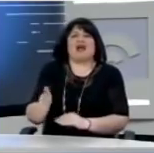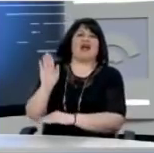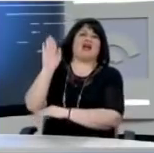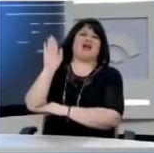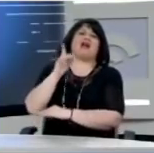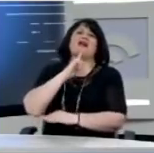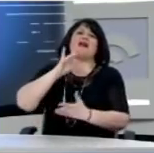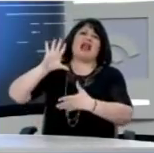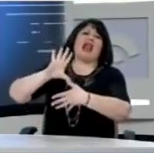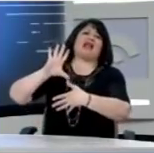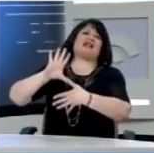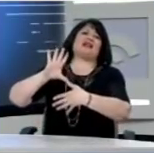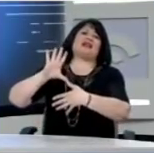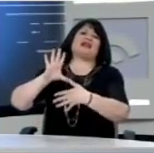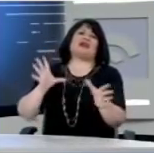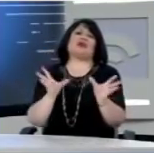χώρες της Λατινικής Αμερικής.